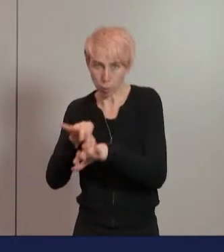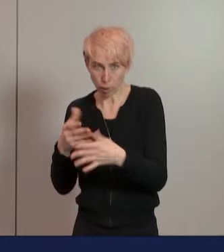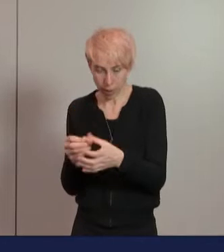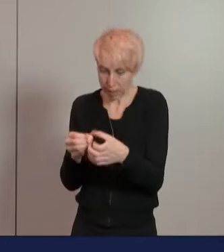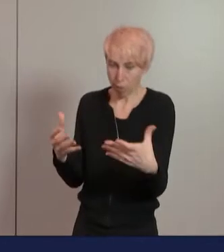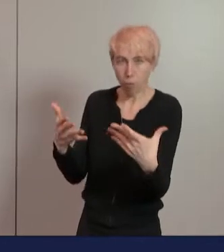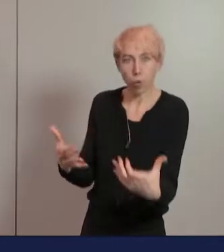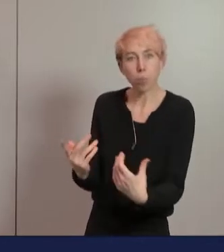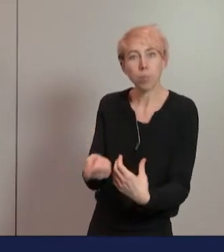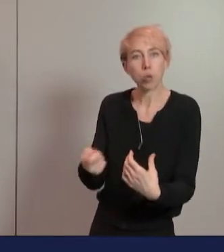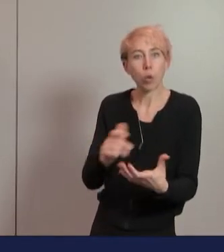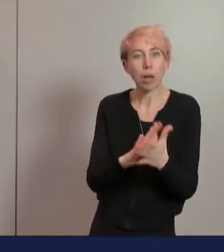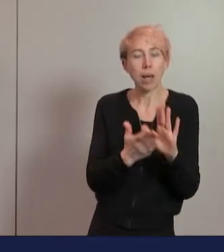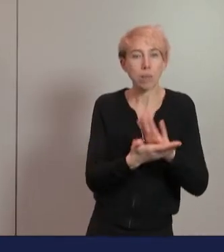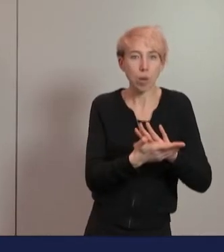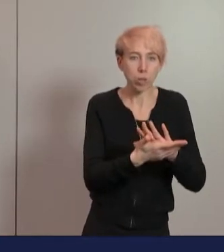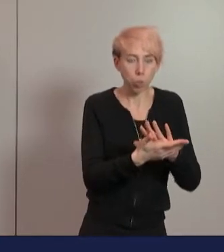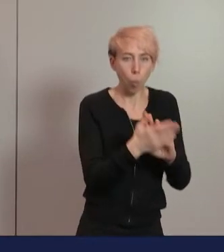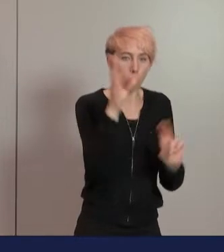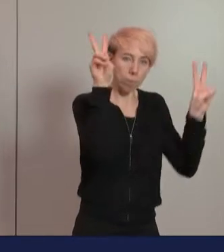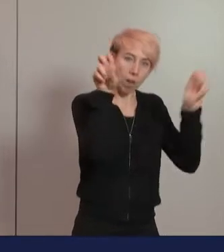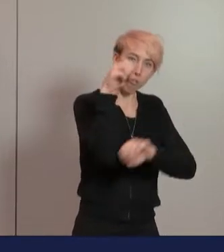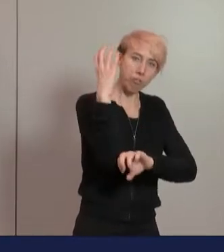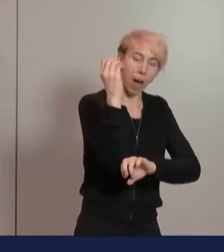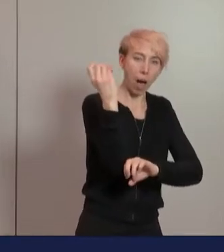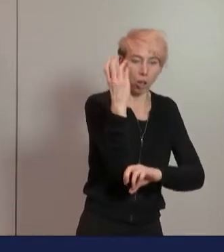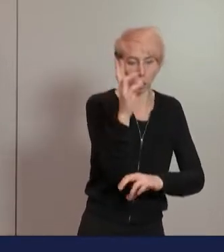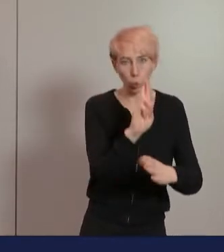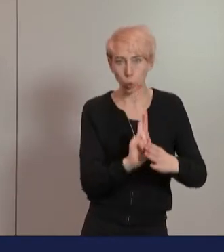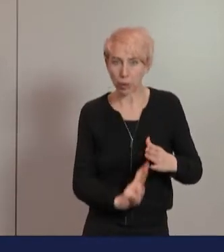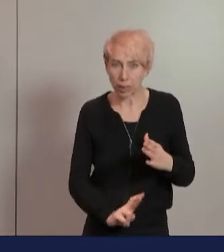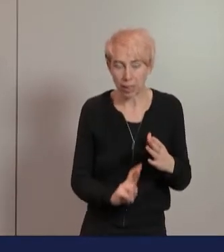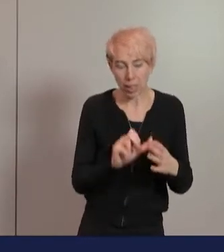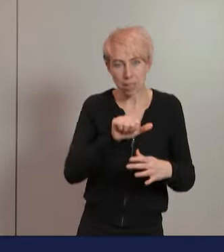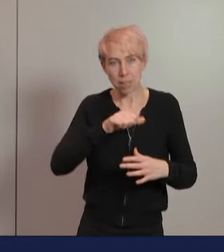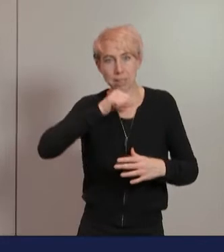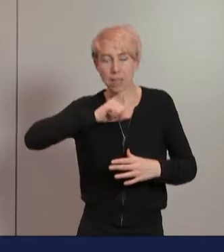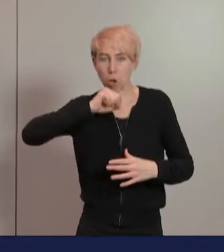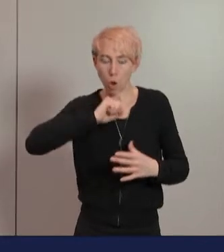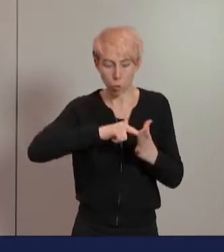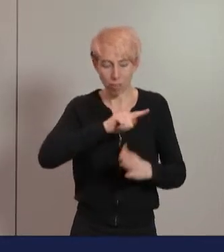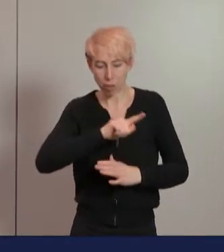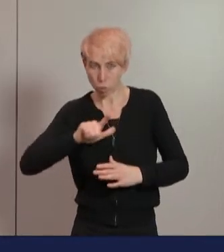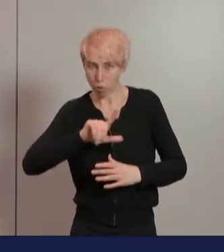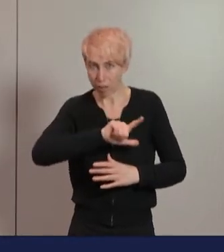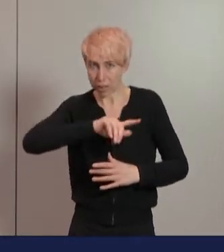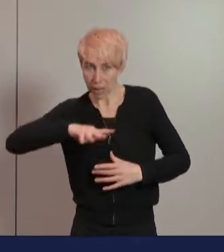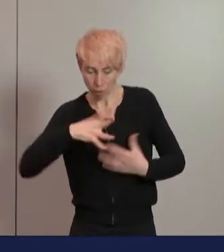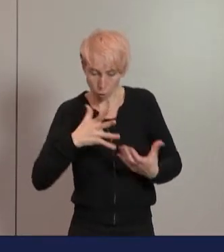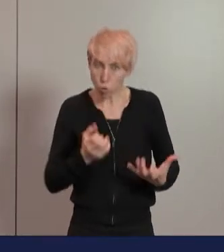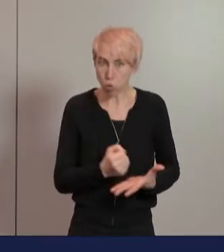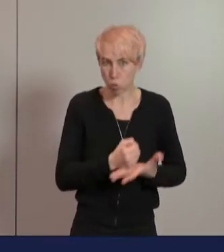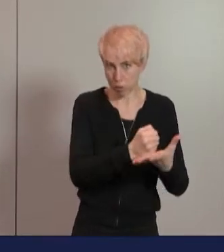évidemment à l'association phare Rezé Seniors sur 2022-2024, L'évolution et l'organisation